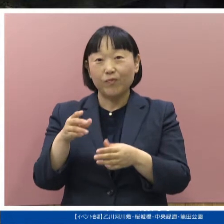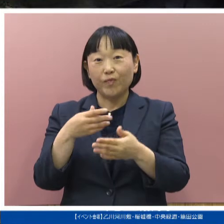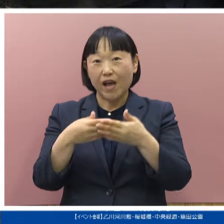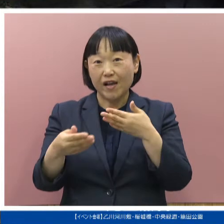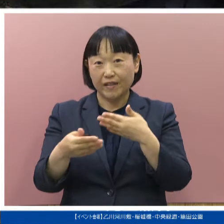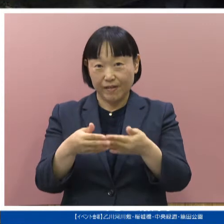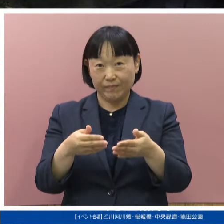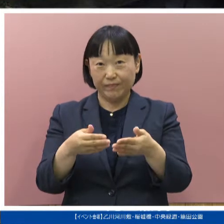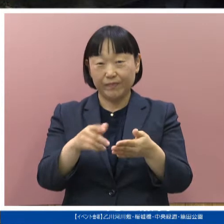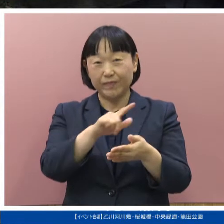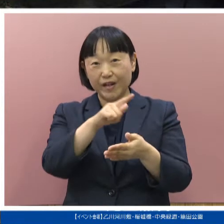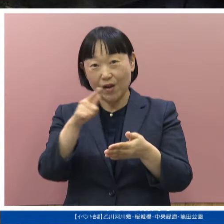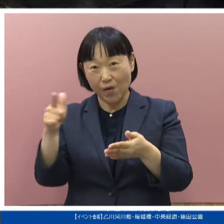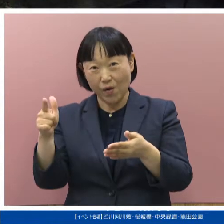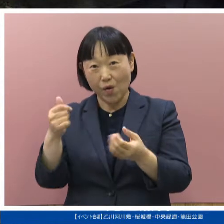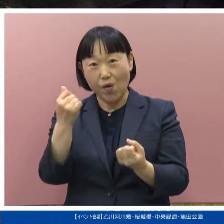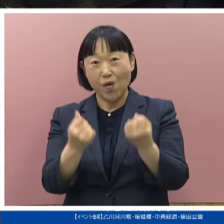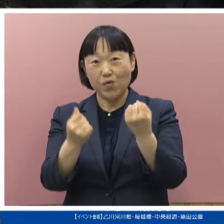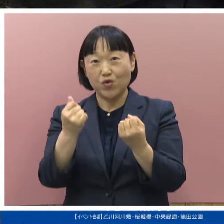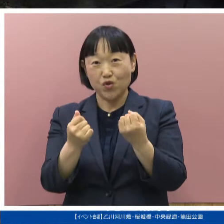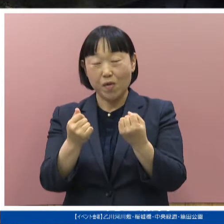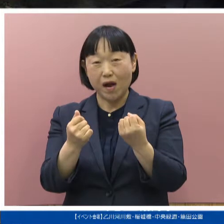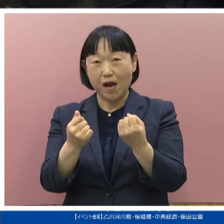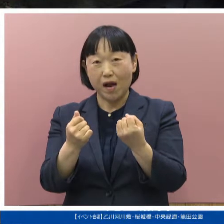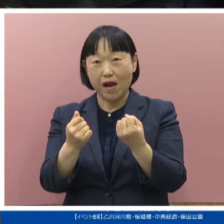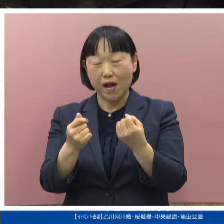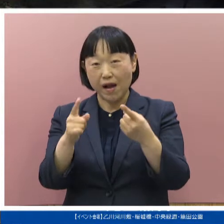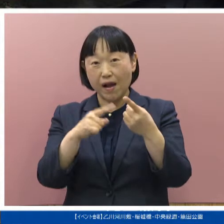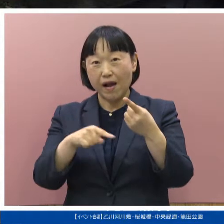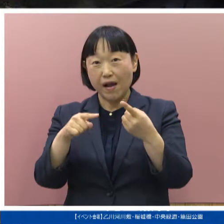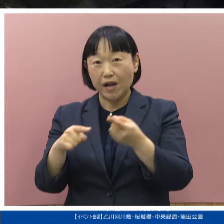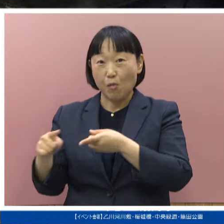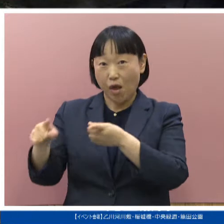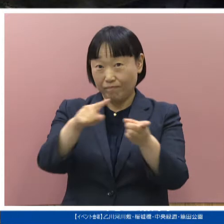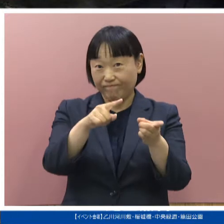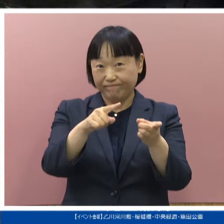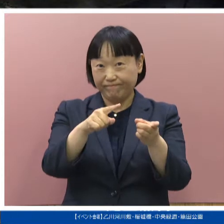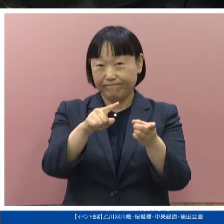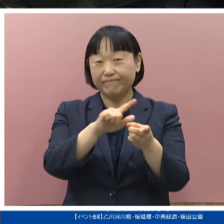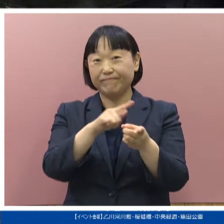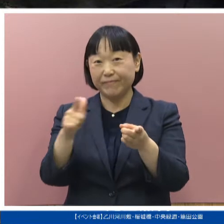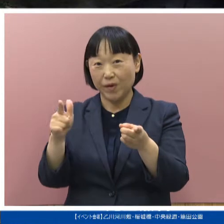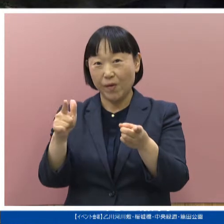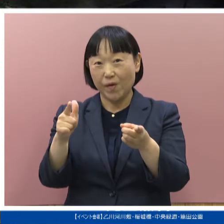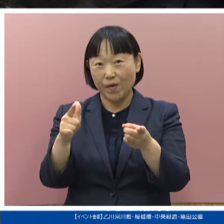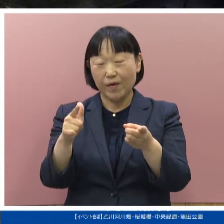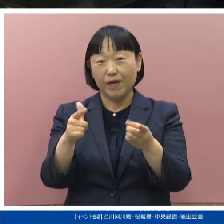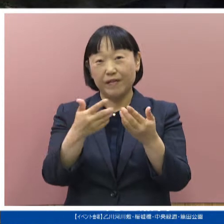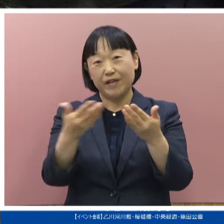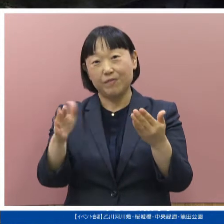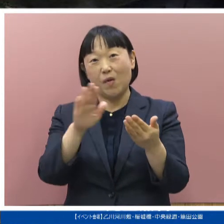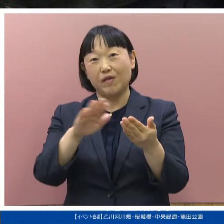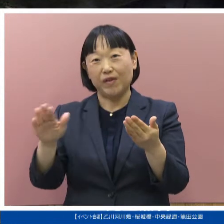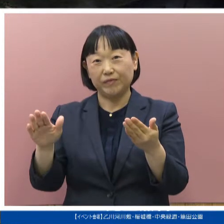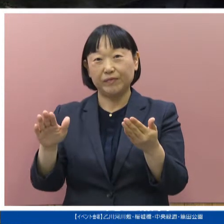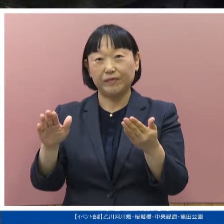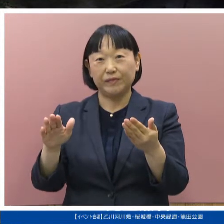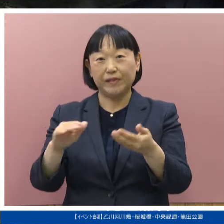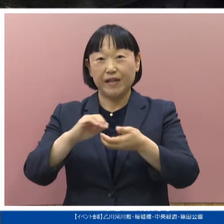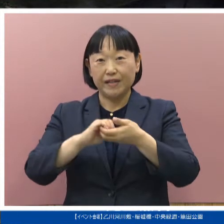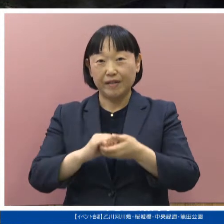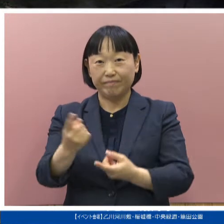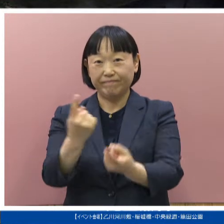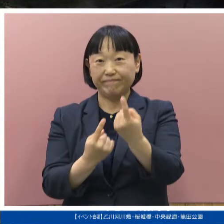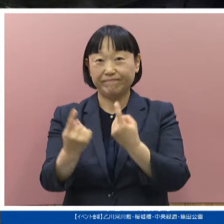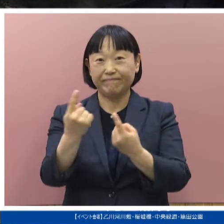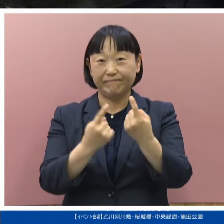験や、さまざまな車のデモランや展示など盛りだくさんの内容でお楽しみいただけます。ぜひ会